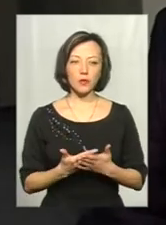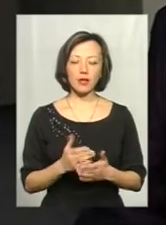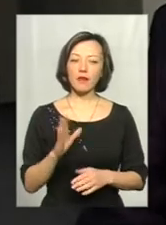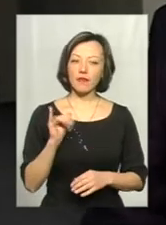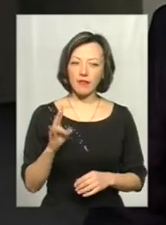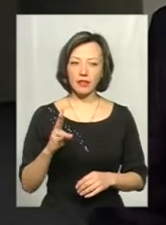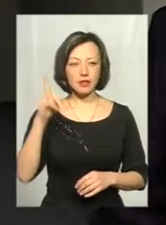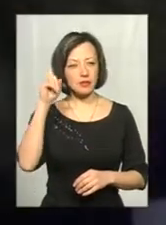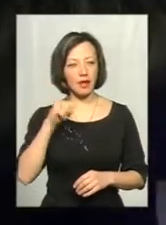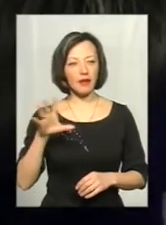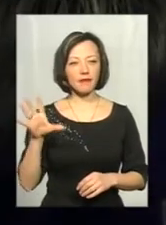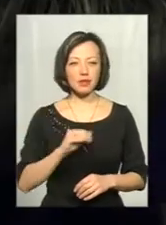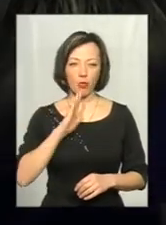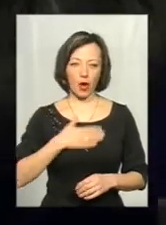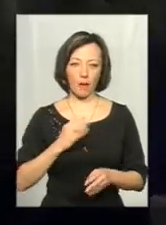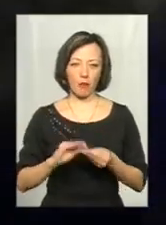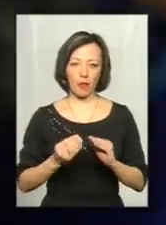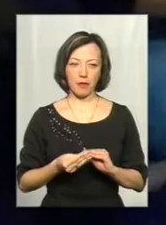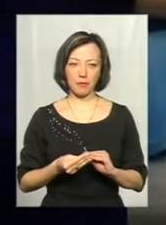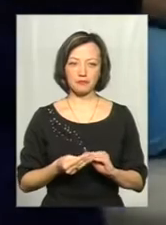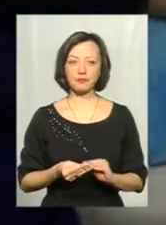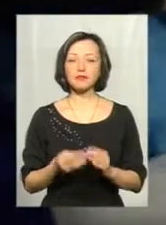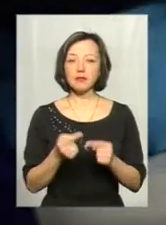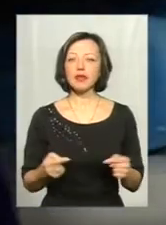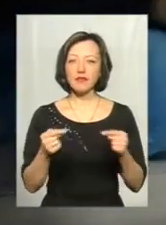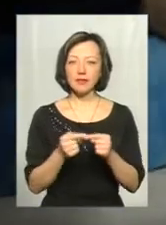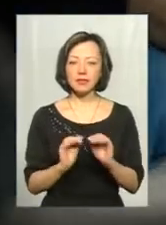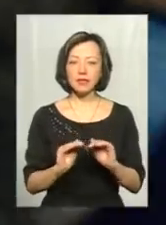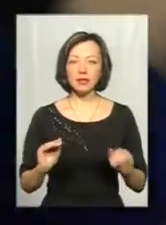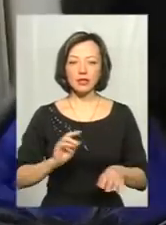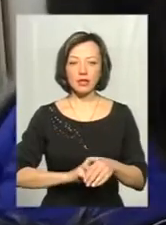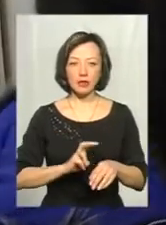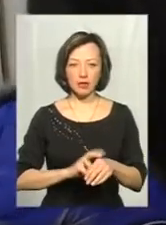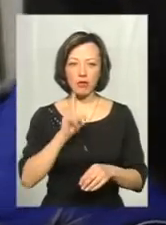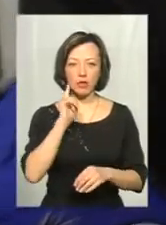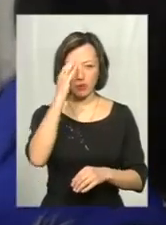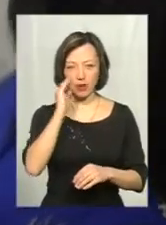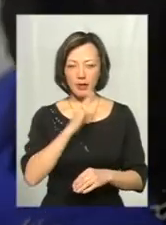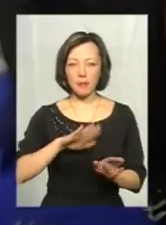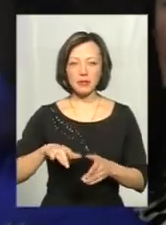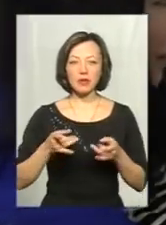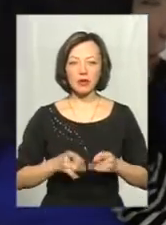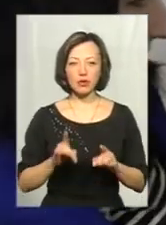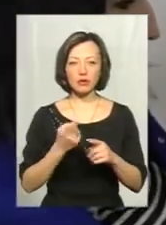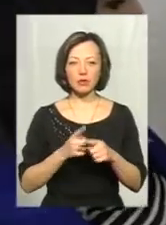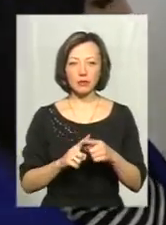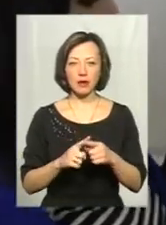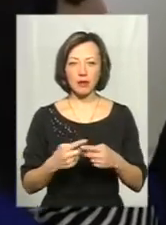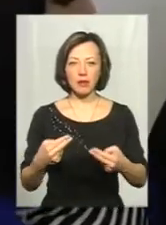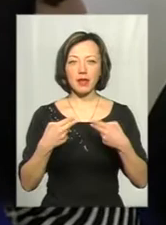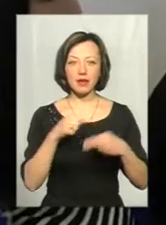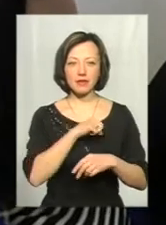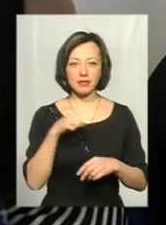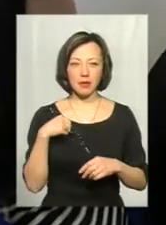він знає всі мої проблеми. Визначилися з педіатром і молоді батьки Максим і Лілія Плахови. Після родів він приїхав до нас сам, ну